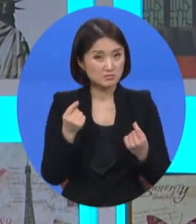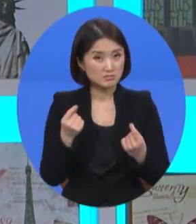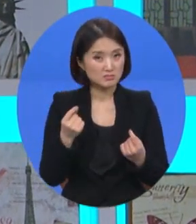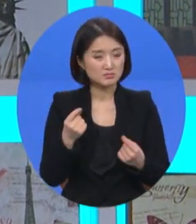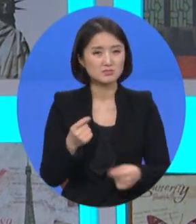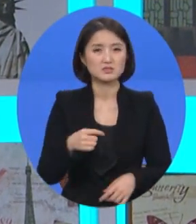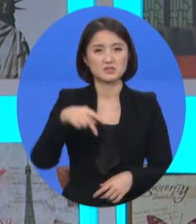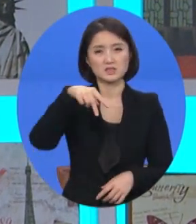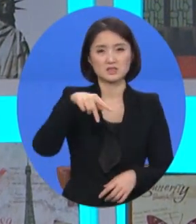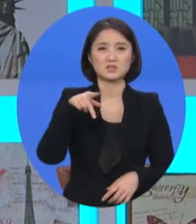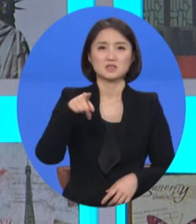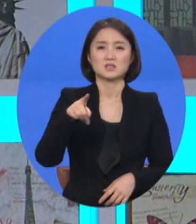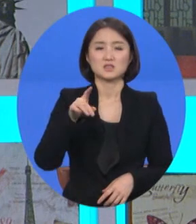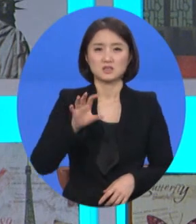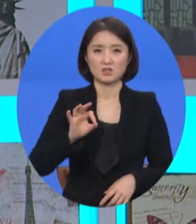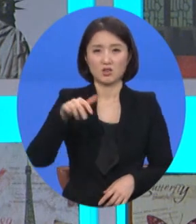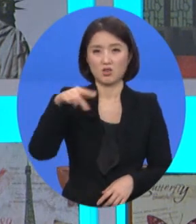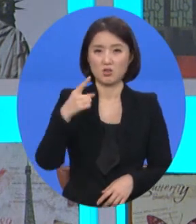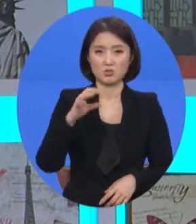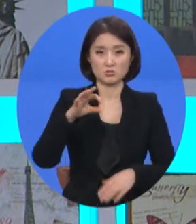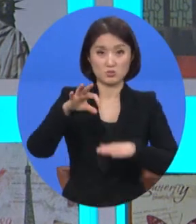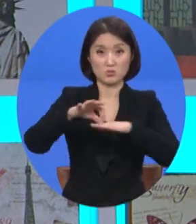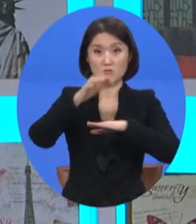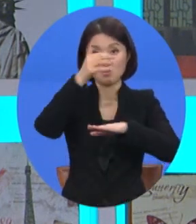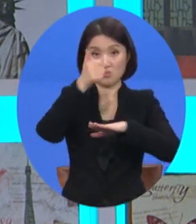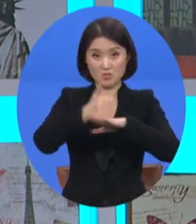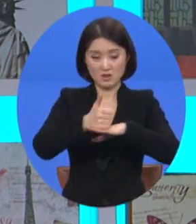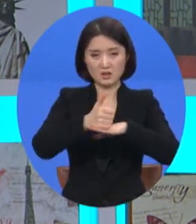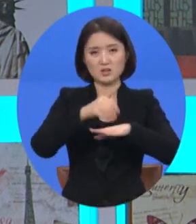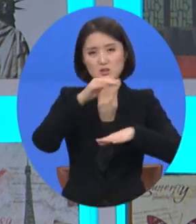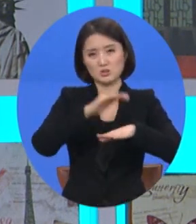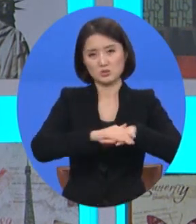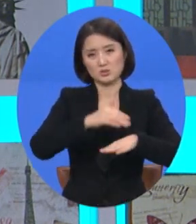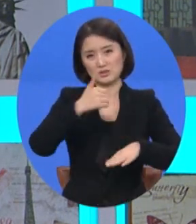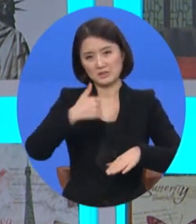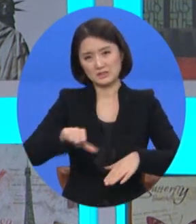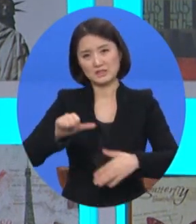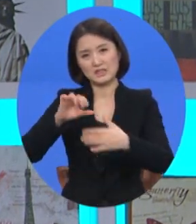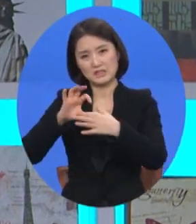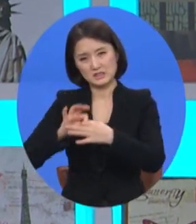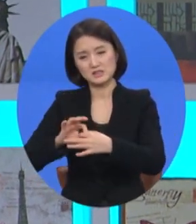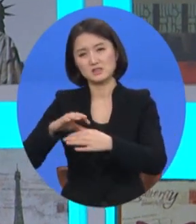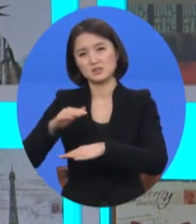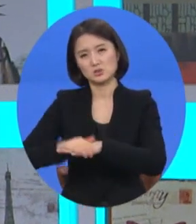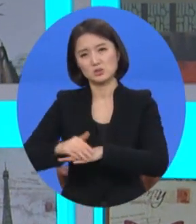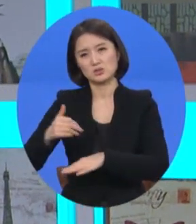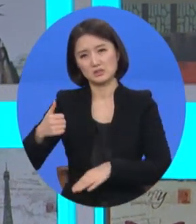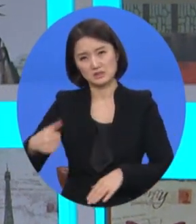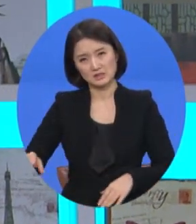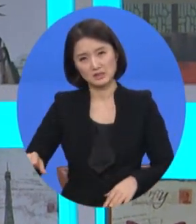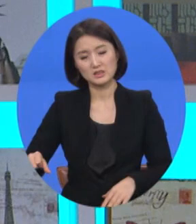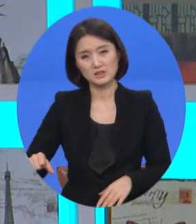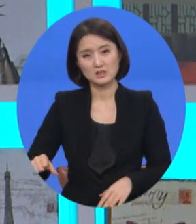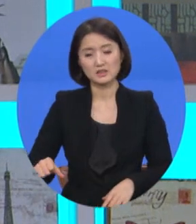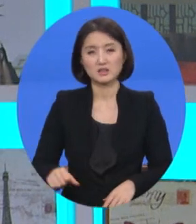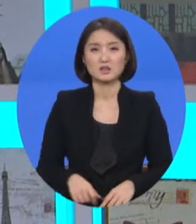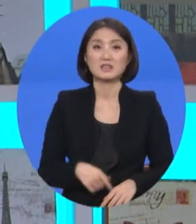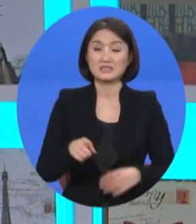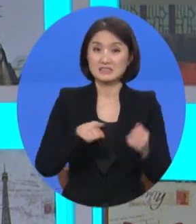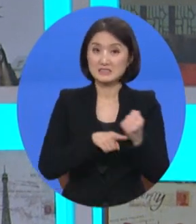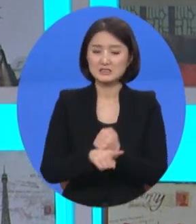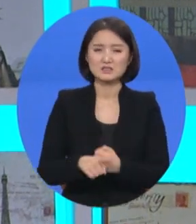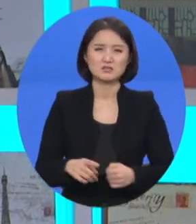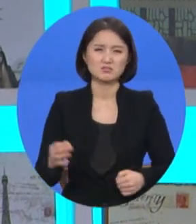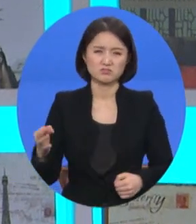고선 자였습니다 예 그러니까 그 당연히 아주 대단한 집안 일 것 안해요 그런데 2분이